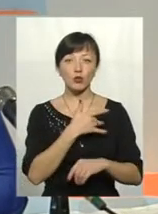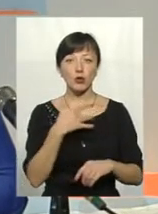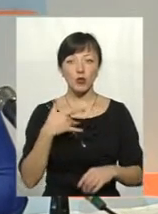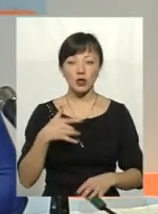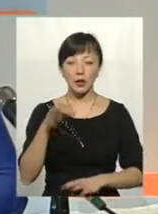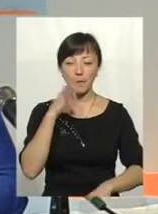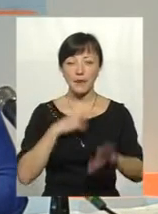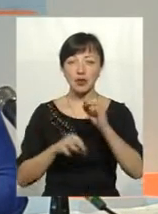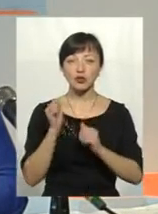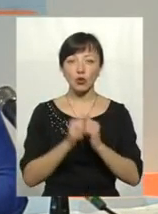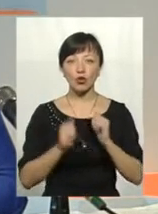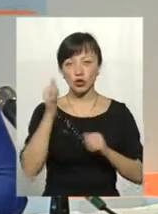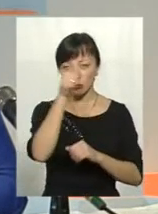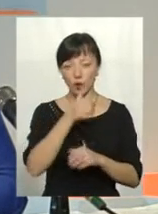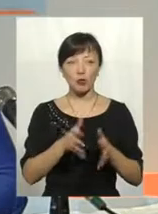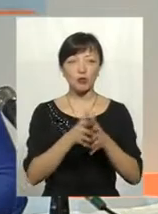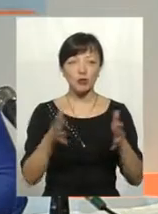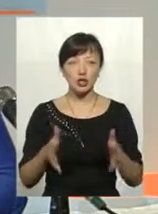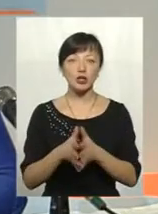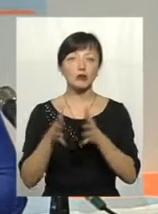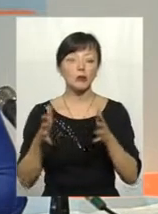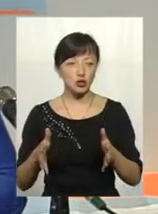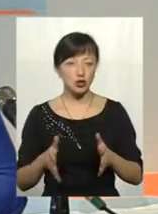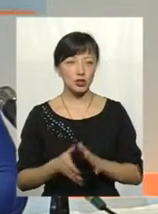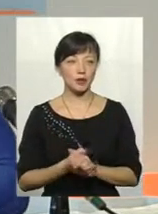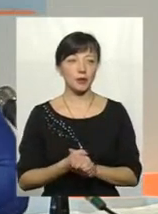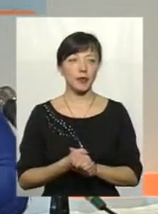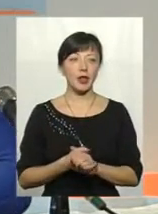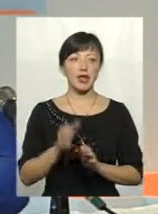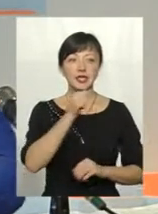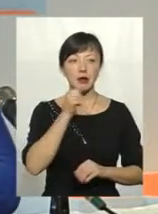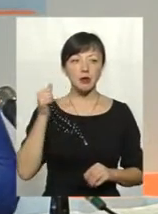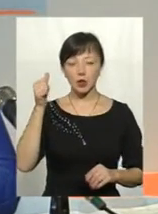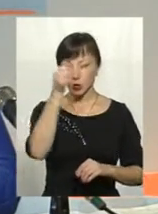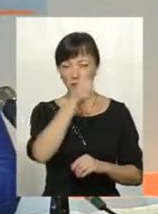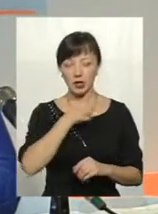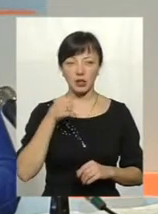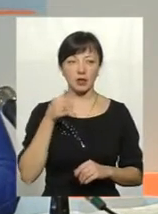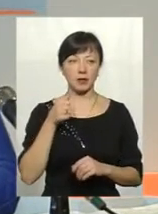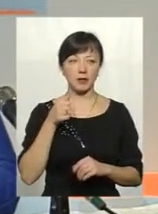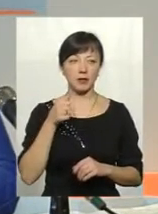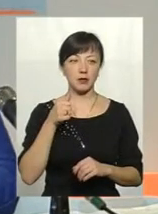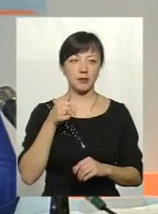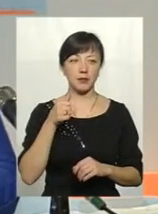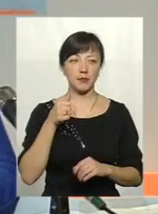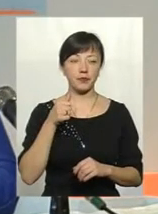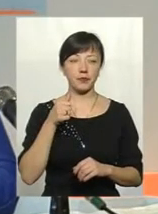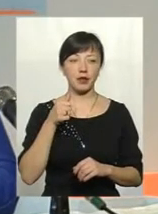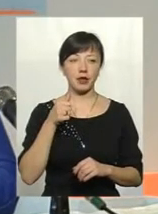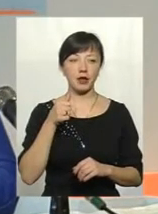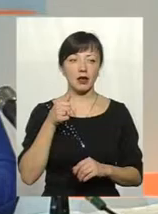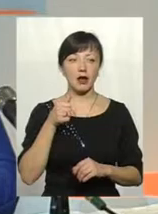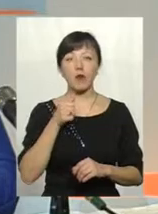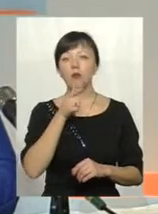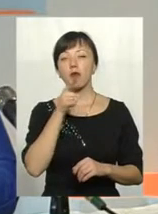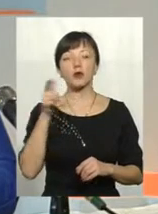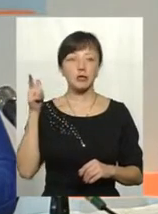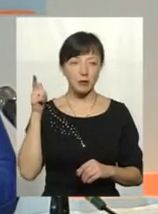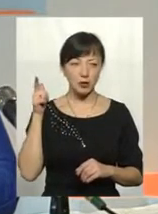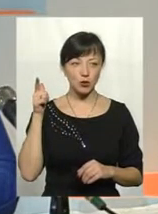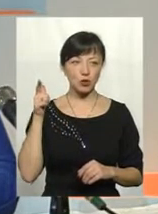препаратів, з кожним роком все більше і більше. За минулий рік, впродовж останніх років, минулий, позаминулий рік,